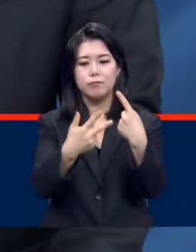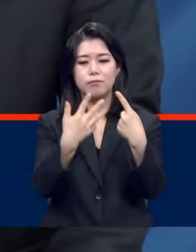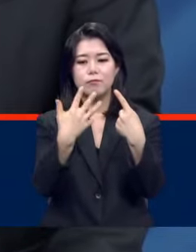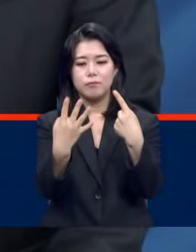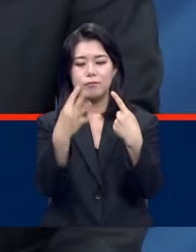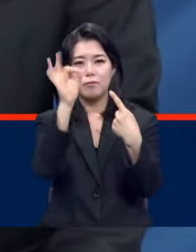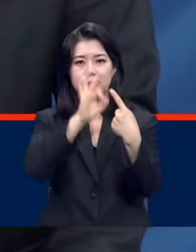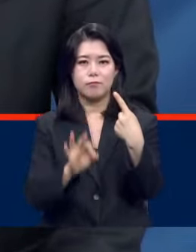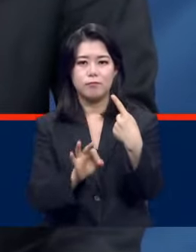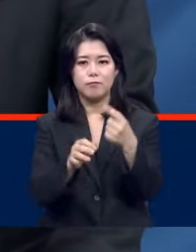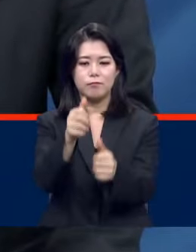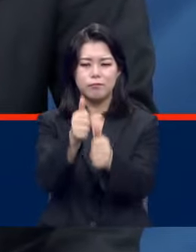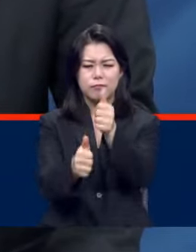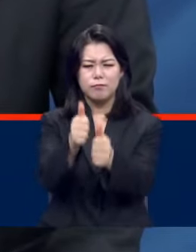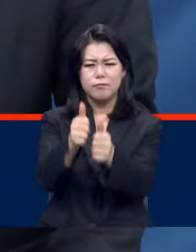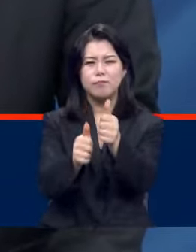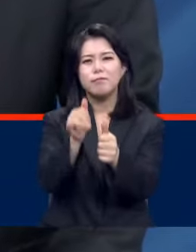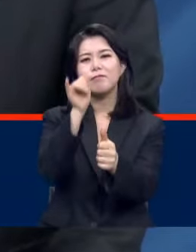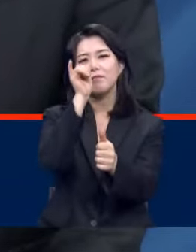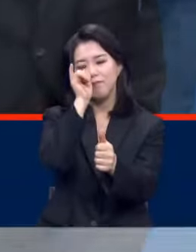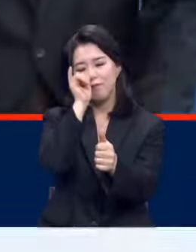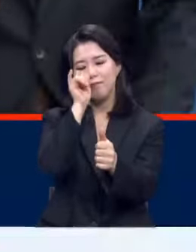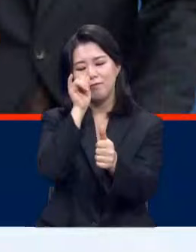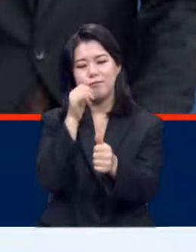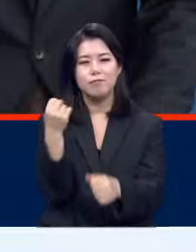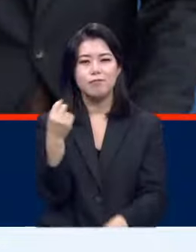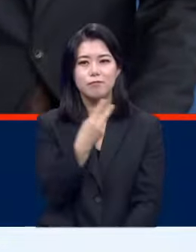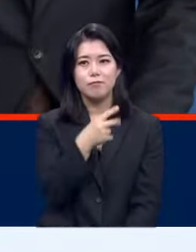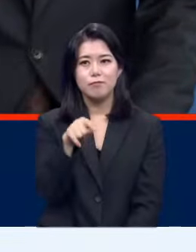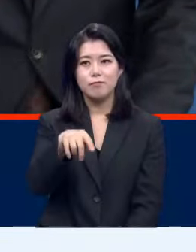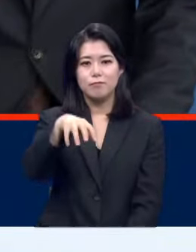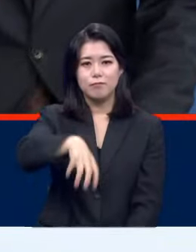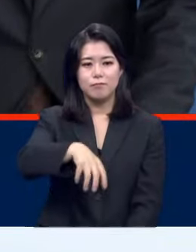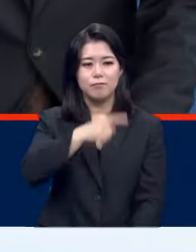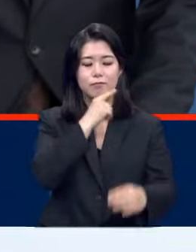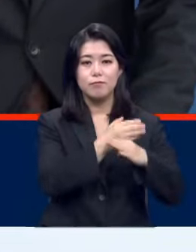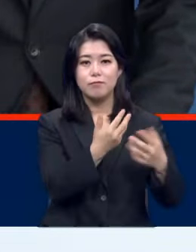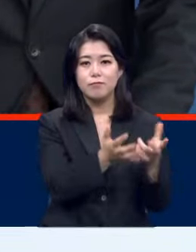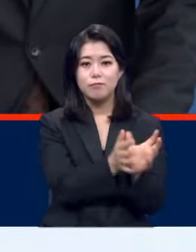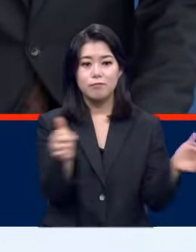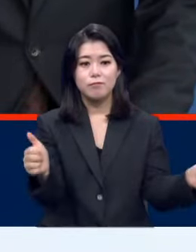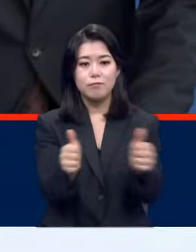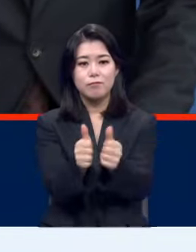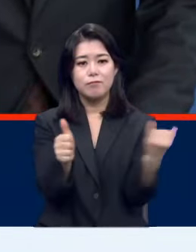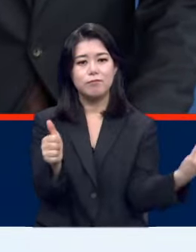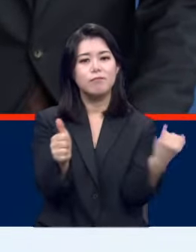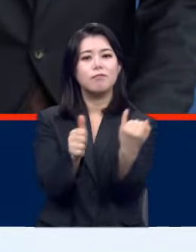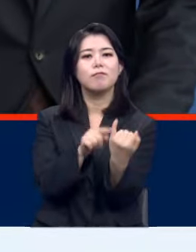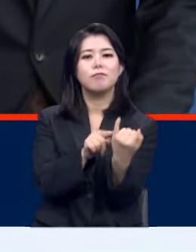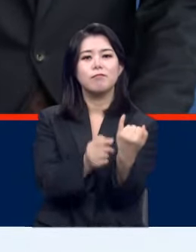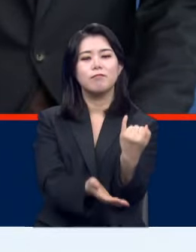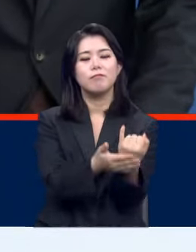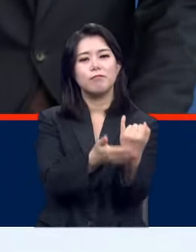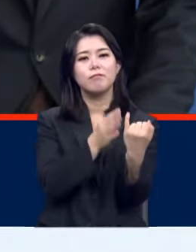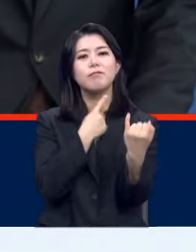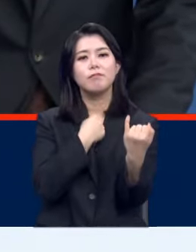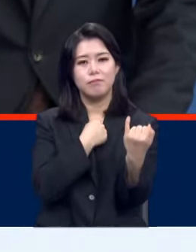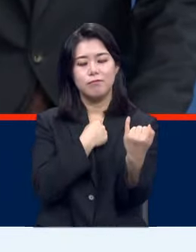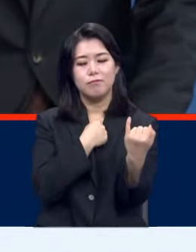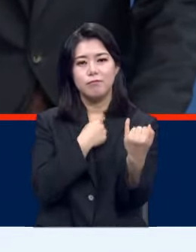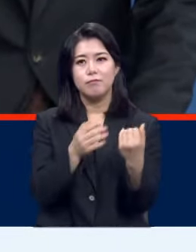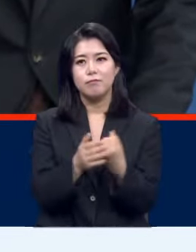음압 경 후보였다 그 또 해당 지역의 민주당에서 여성 후보를 추천하기로 했었기